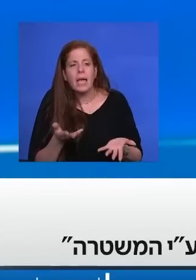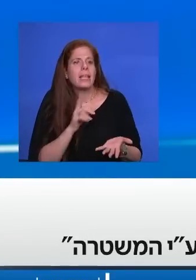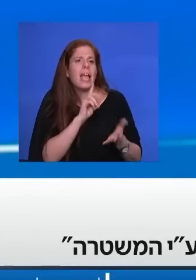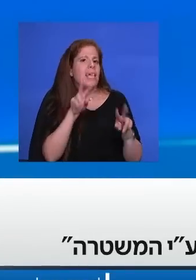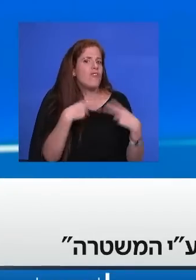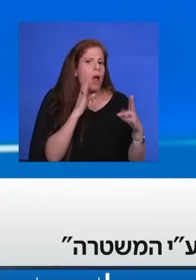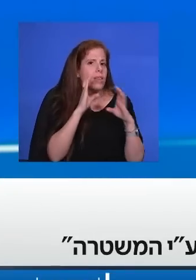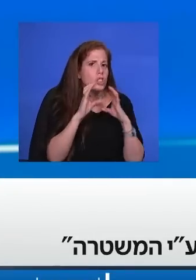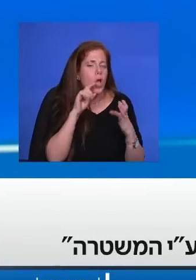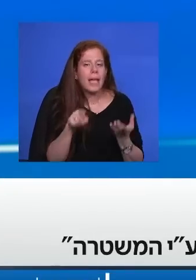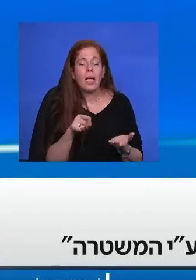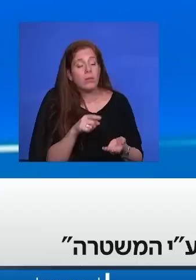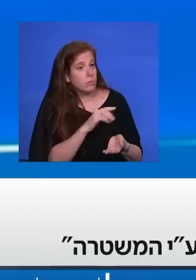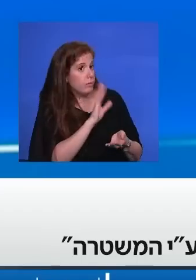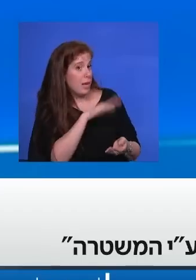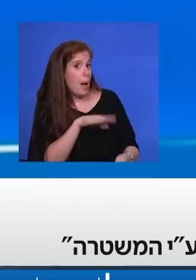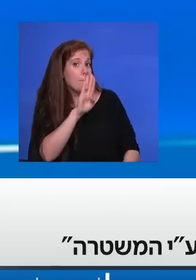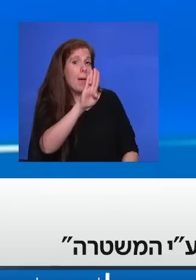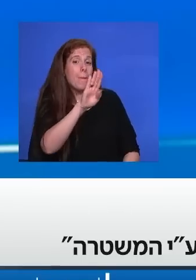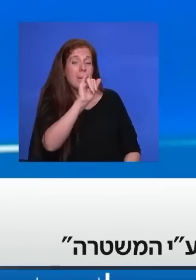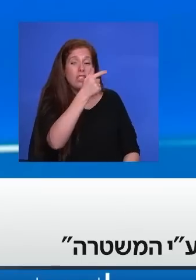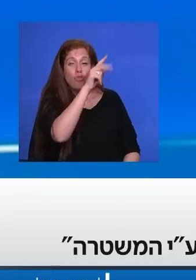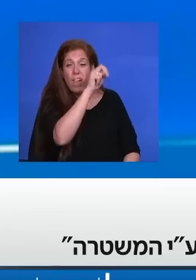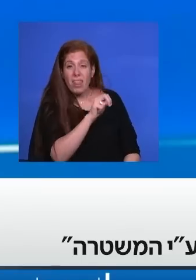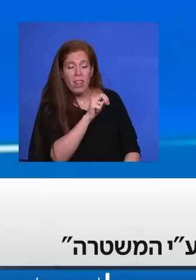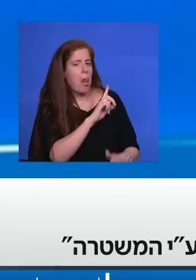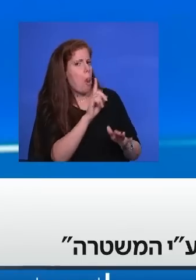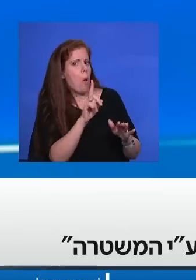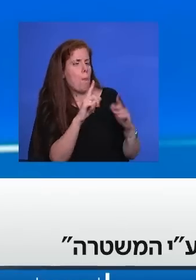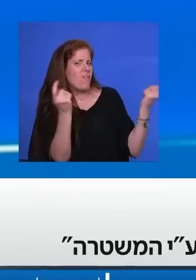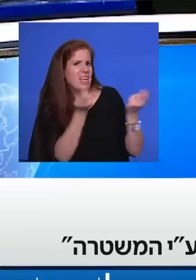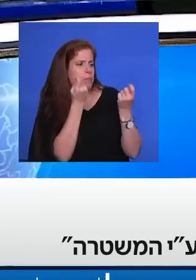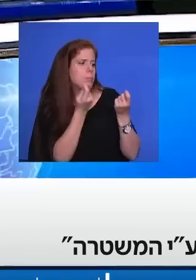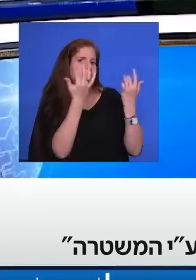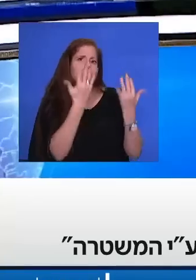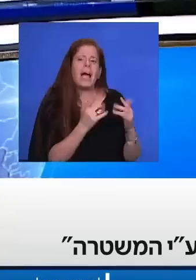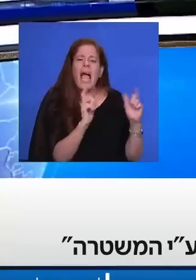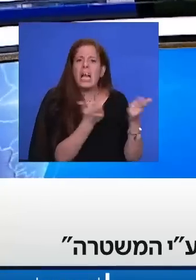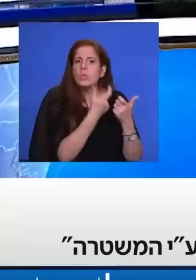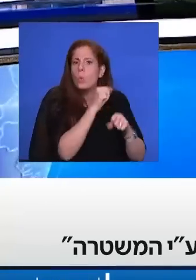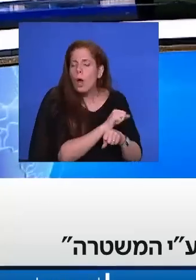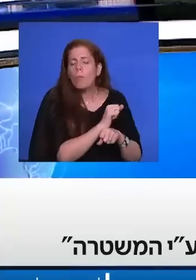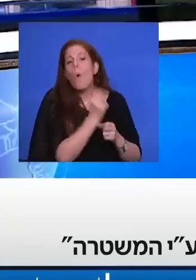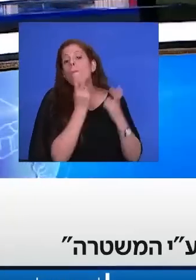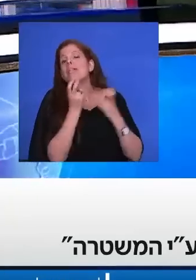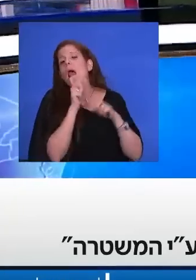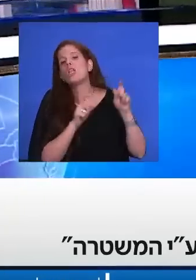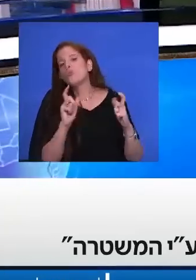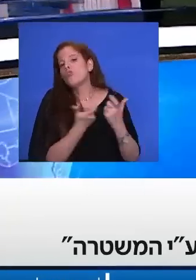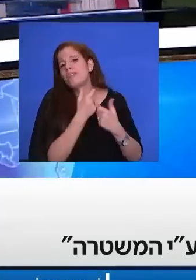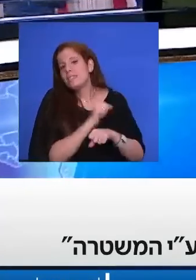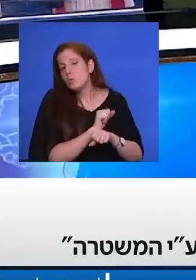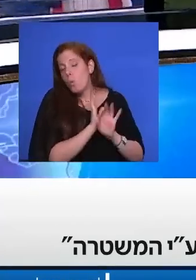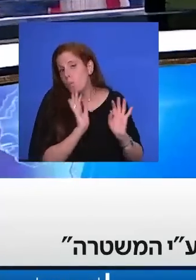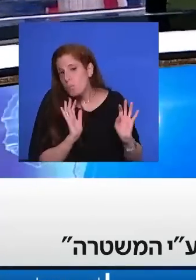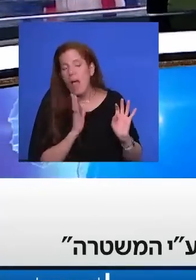פשוט מעלימים את המפגינים. לא, וגם בבייג'ינג לא מפרסמים שום מספרי עצורים, או איזשהו מידע על אנשים שנעצרו, אבל לפי הדיווחים